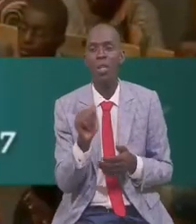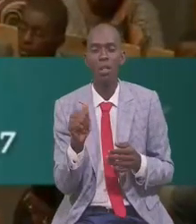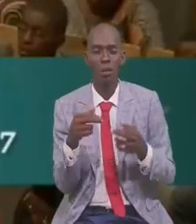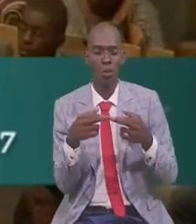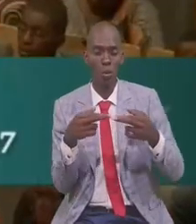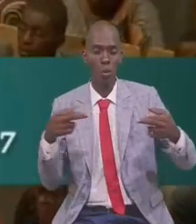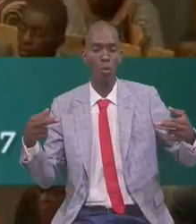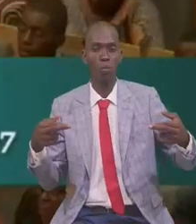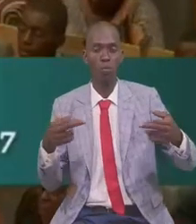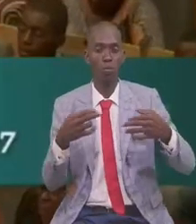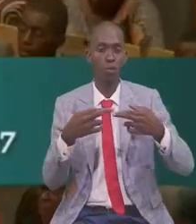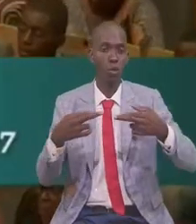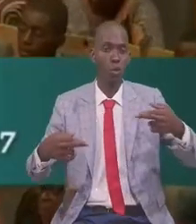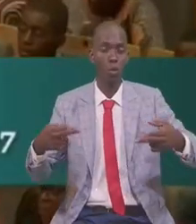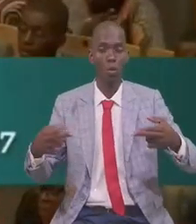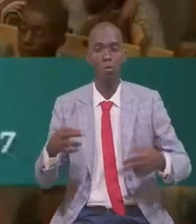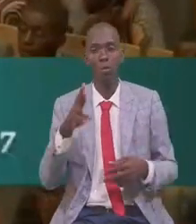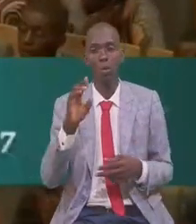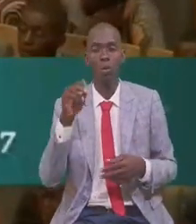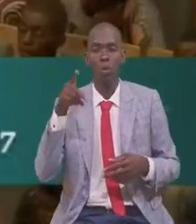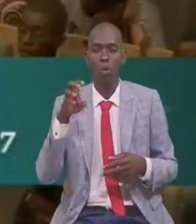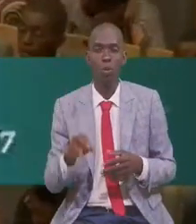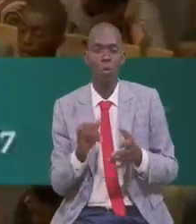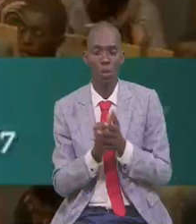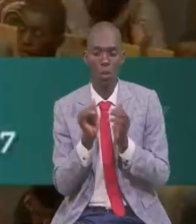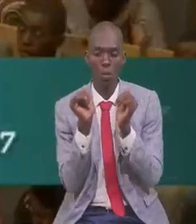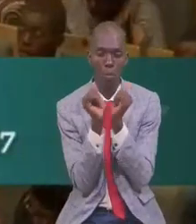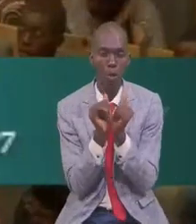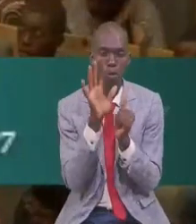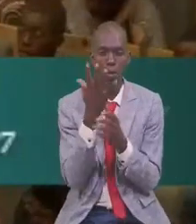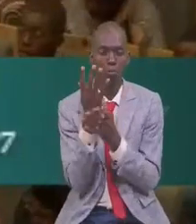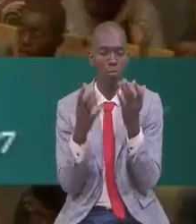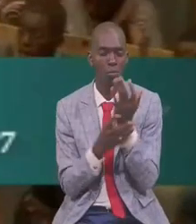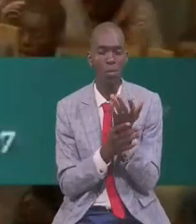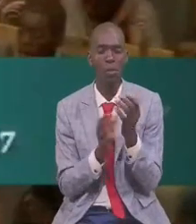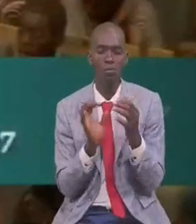Et comme une corde qui litait deux mains.